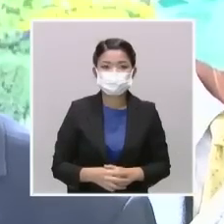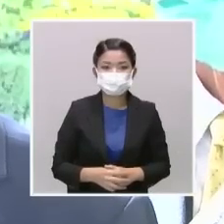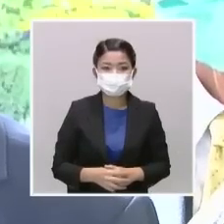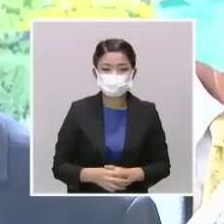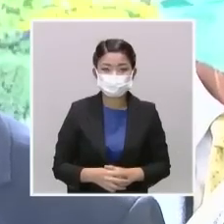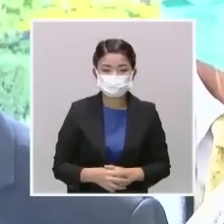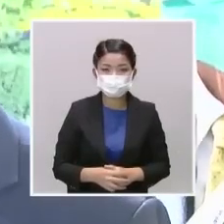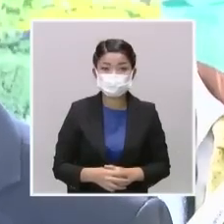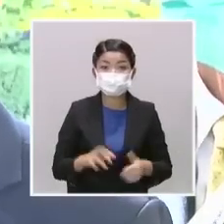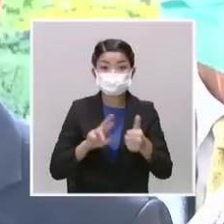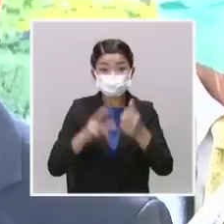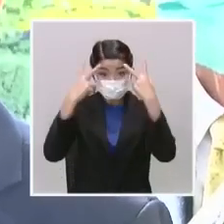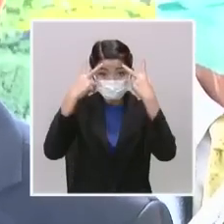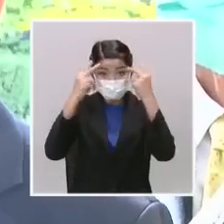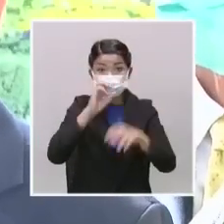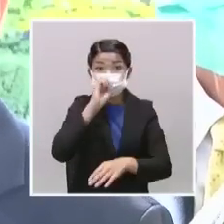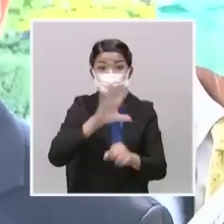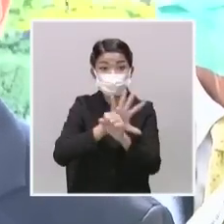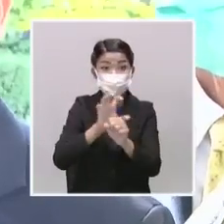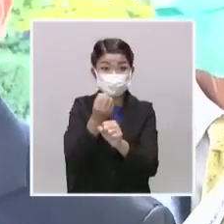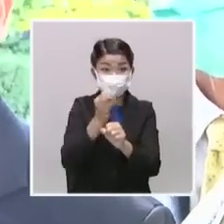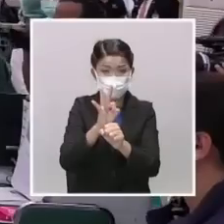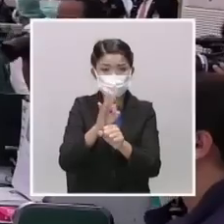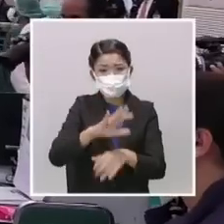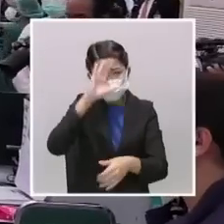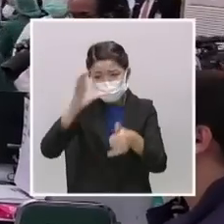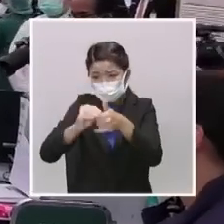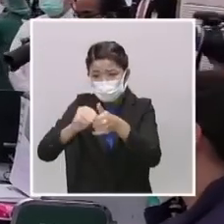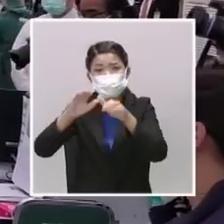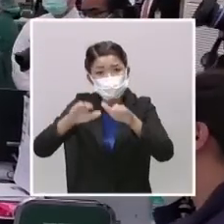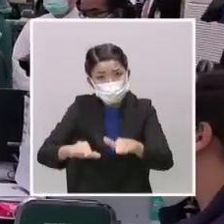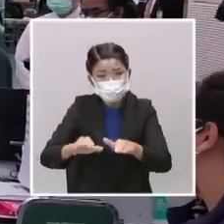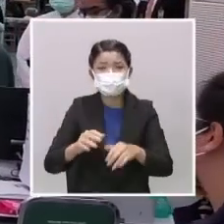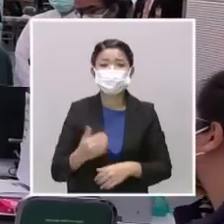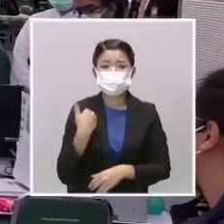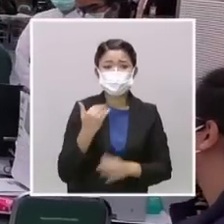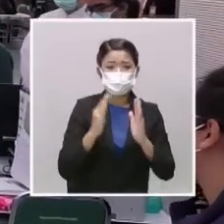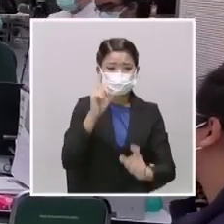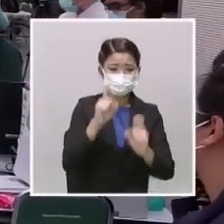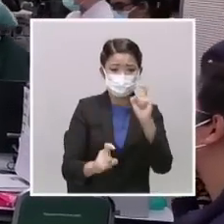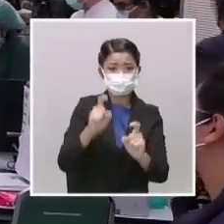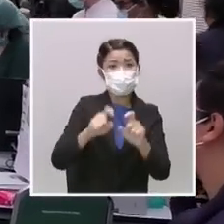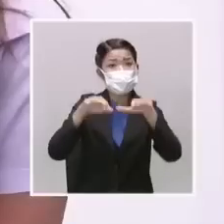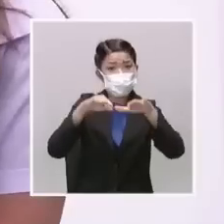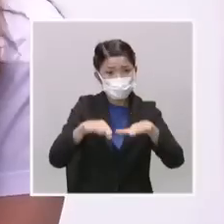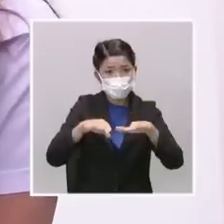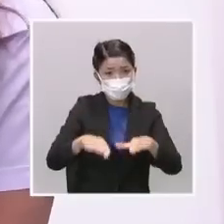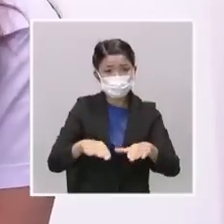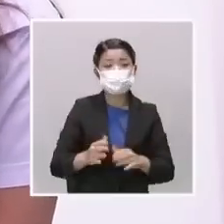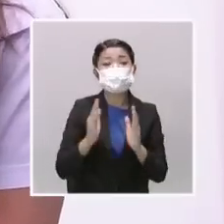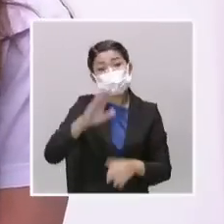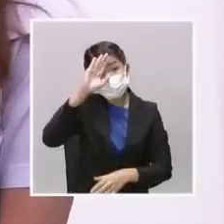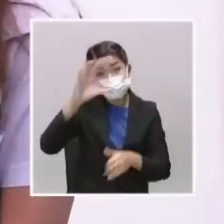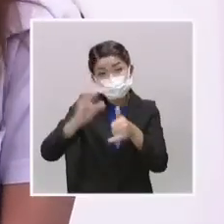้นายอนุทินระบุด้วยค่ะว่าสถานการณ์โควิด-19 มีแนวโน้มดีขึ้นนะคะผู้ติดเชื้อและเสียชีวิตลดลงต่อเนื่องโดยผู้